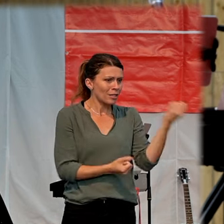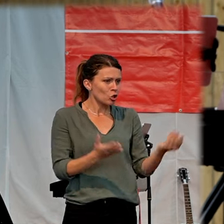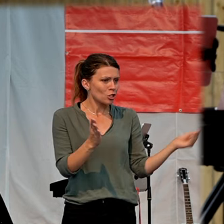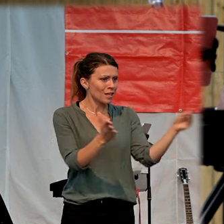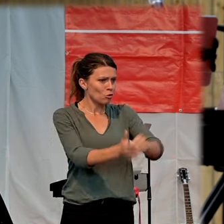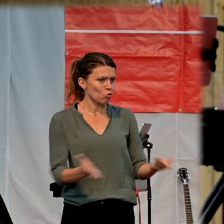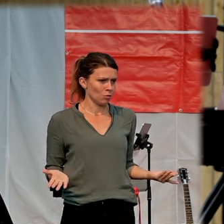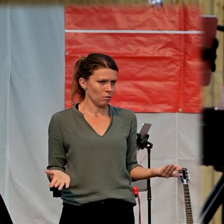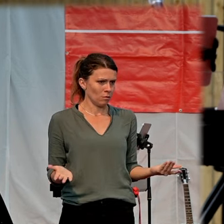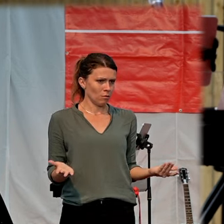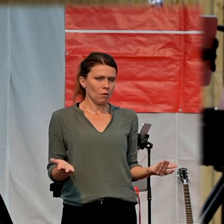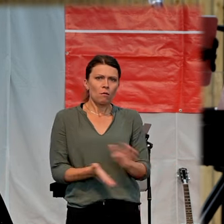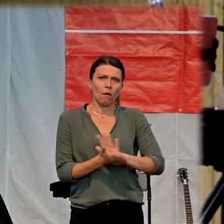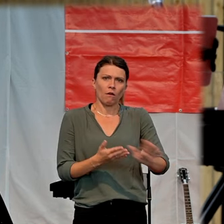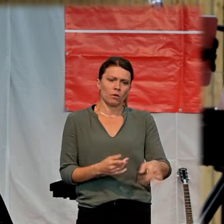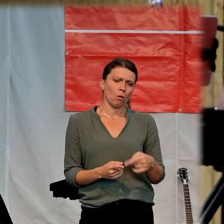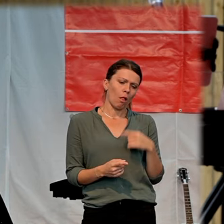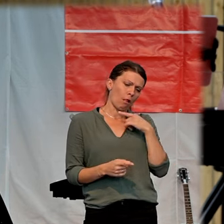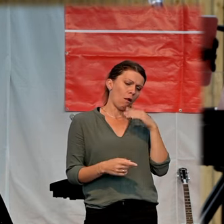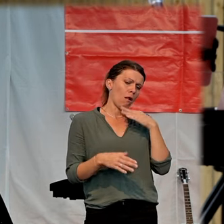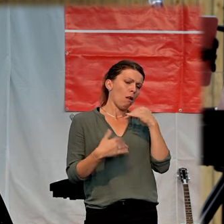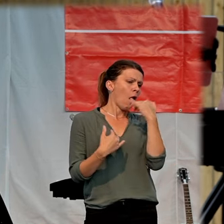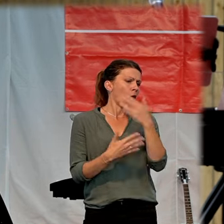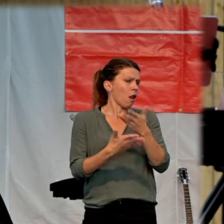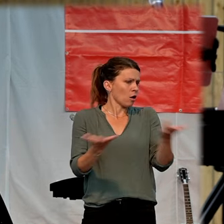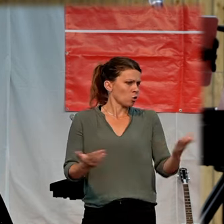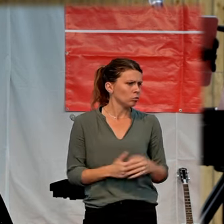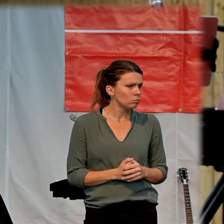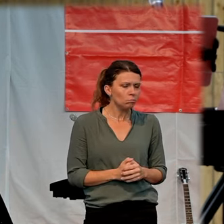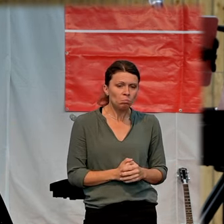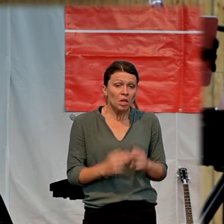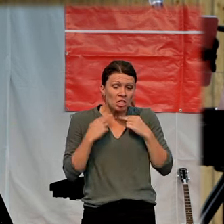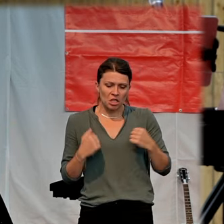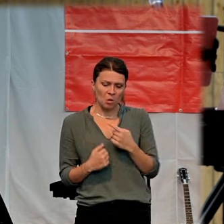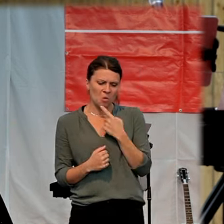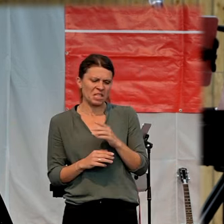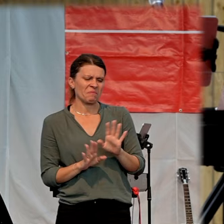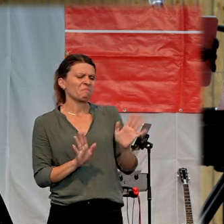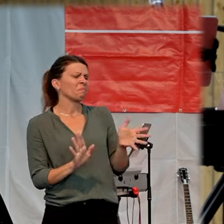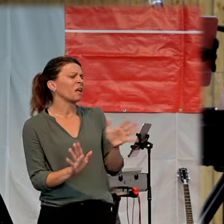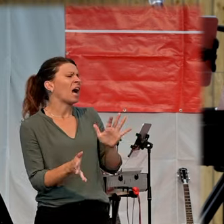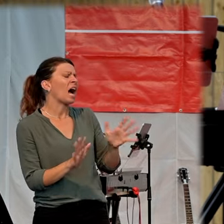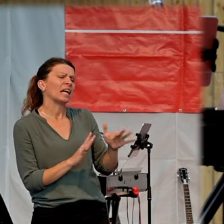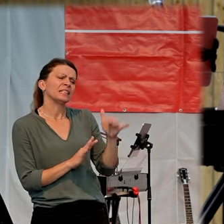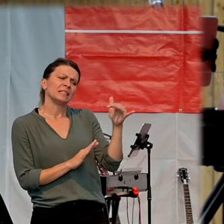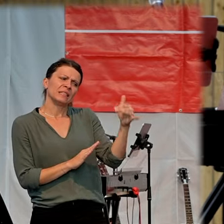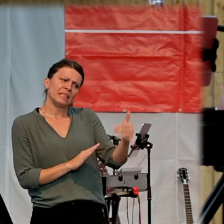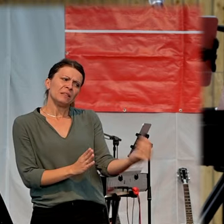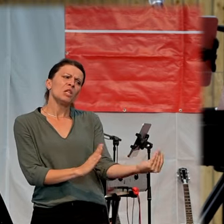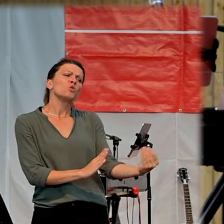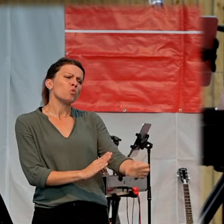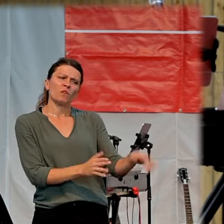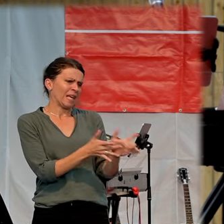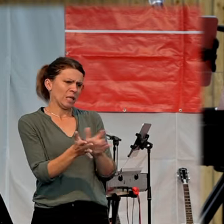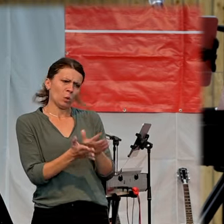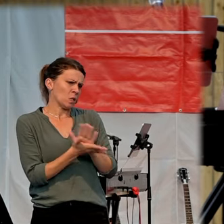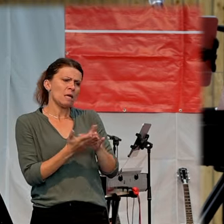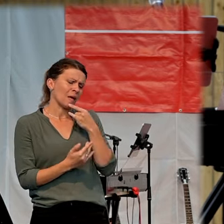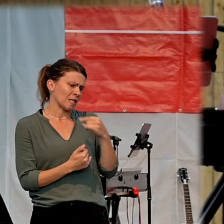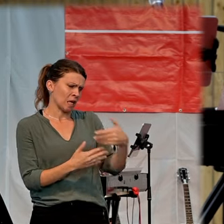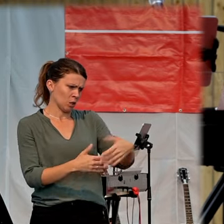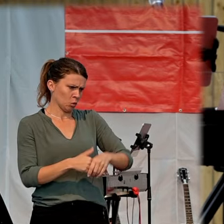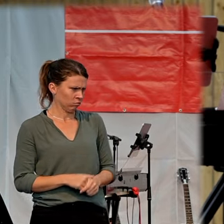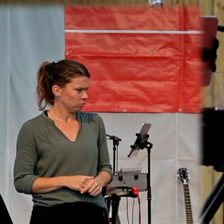so eine überflüssige Floskel? Manche schlauen Theologen sagen, das ist spät, das hat die junge Gemeinde hinzugeführt. Doch wenn sie es